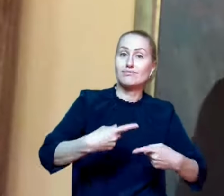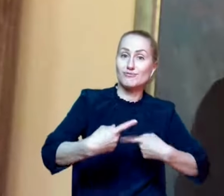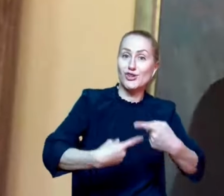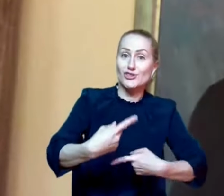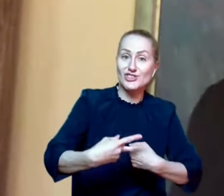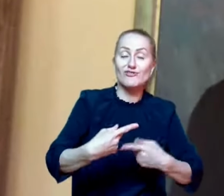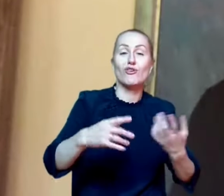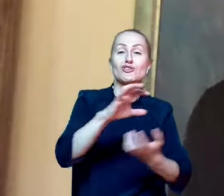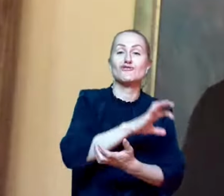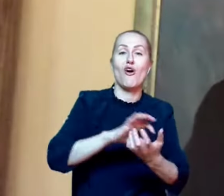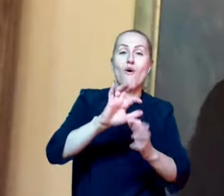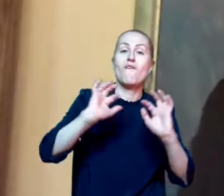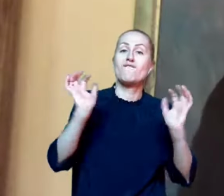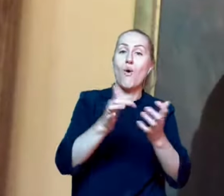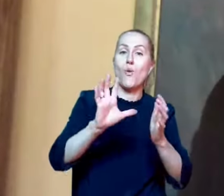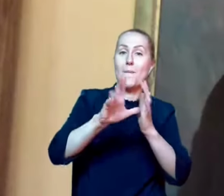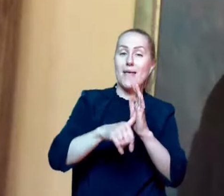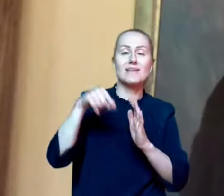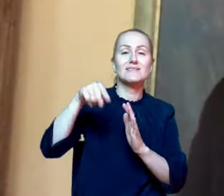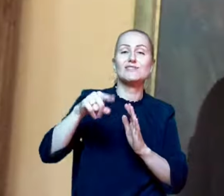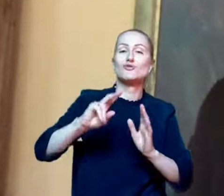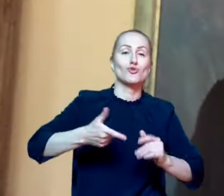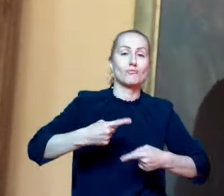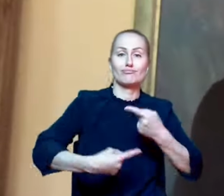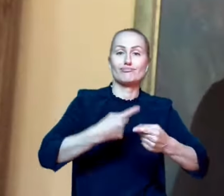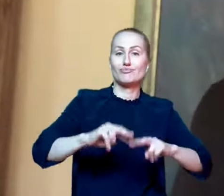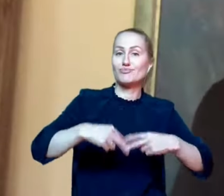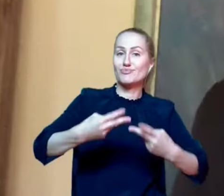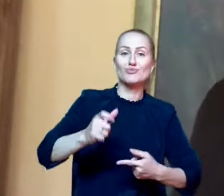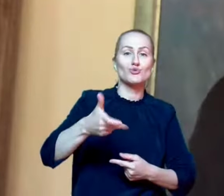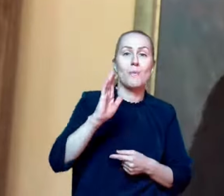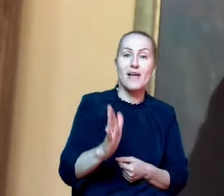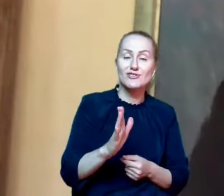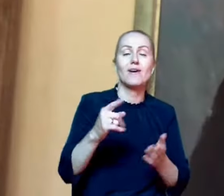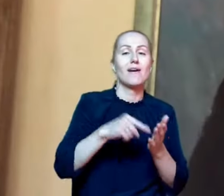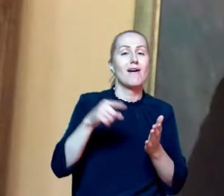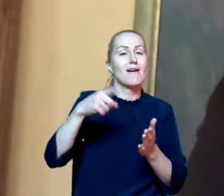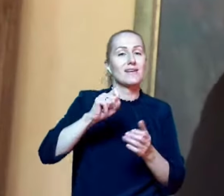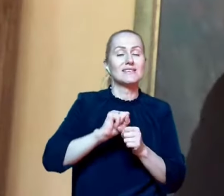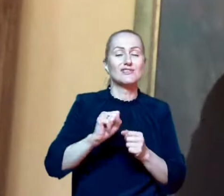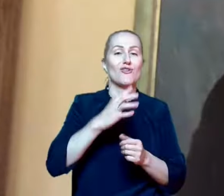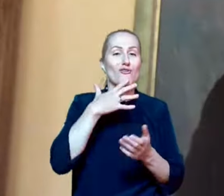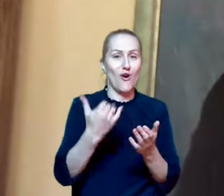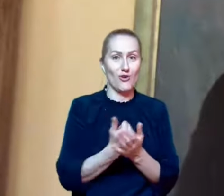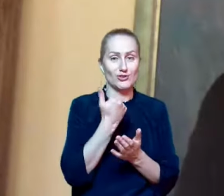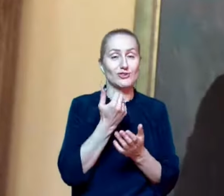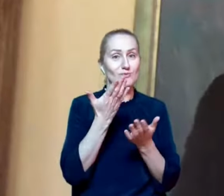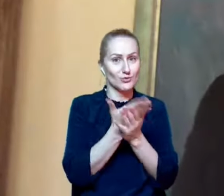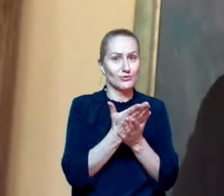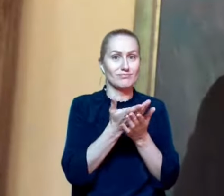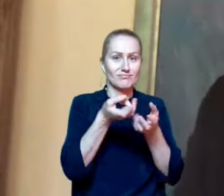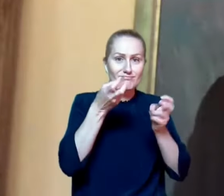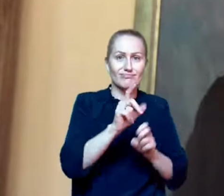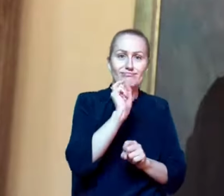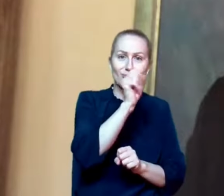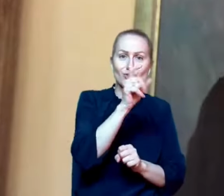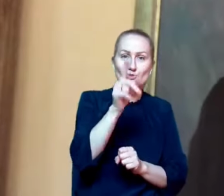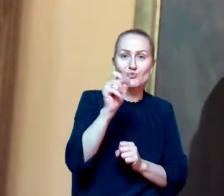Światowego Forum Miejskiego, to ogromną korzyścią jest to, że powstają bardzo świadome,